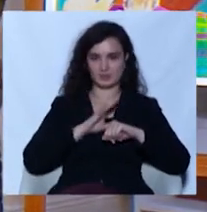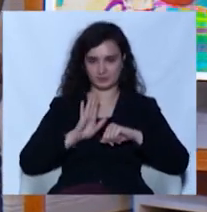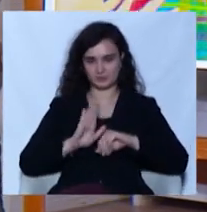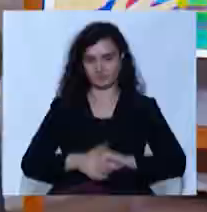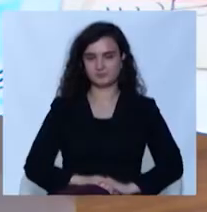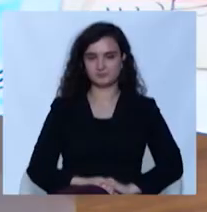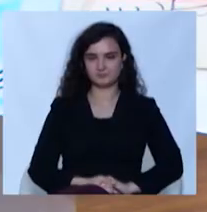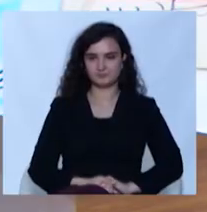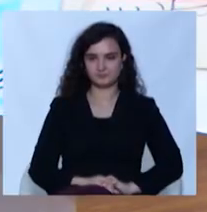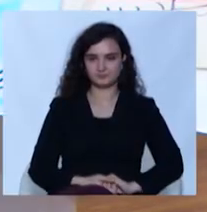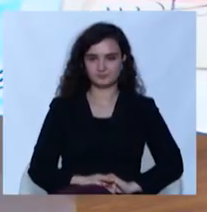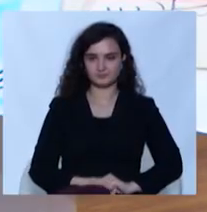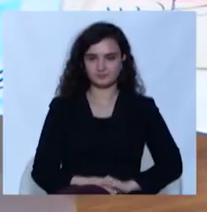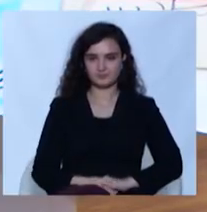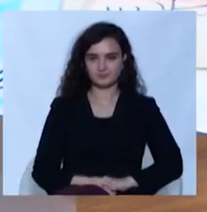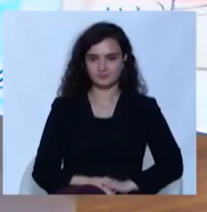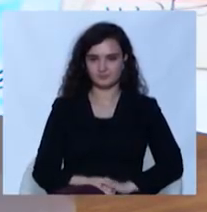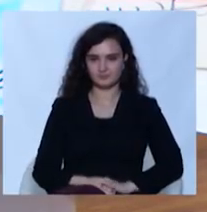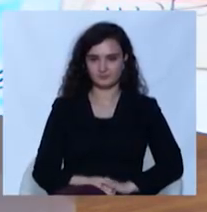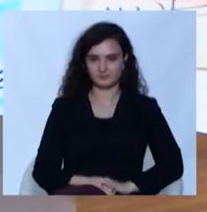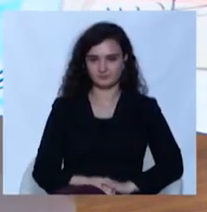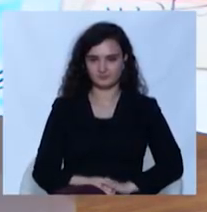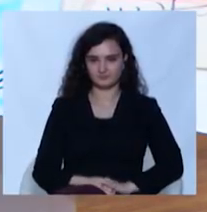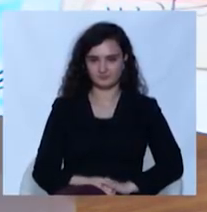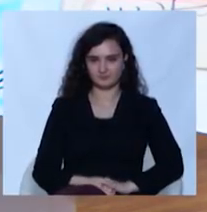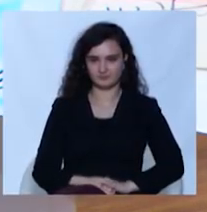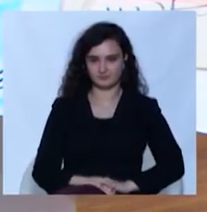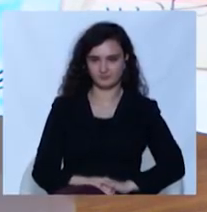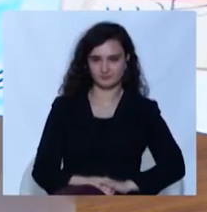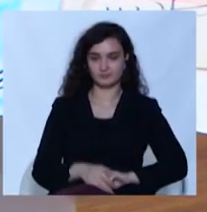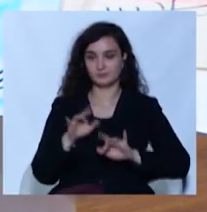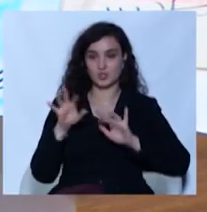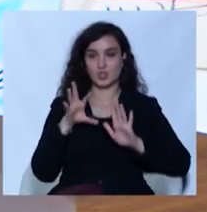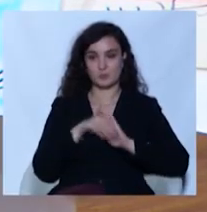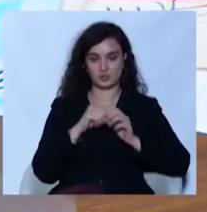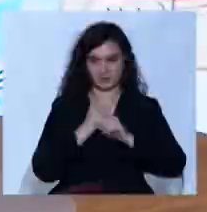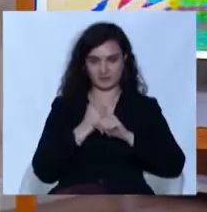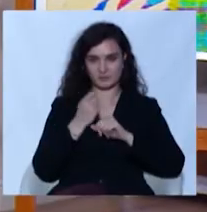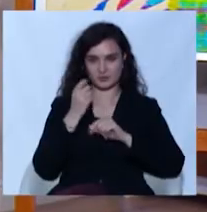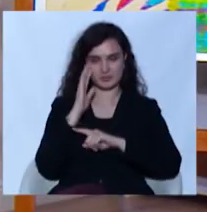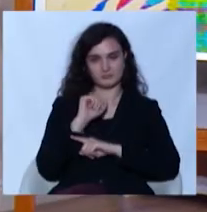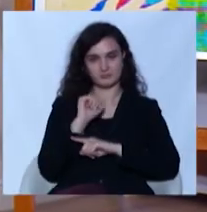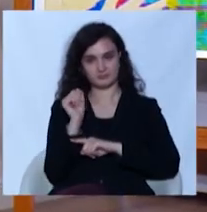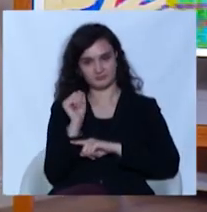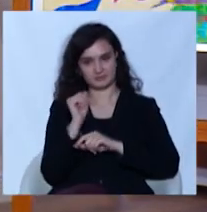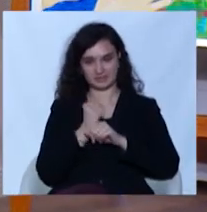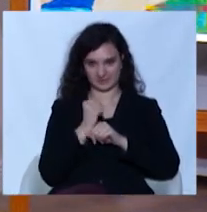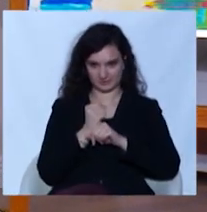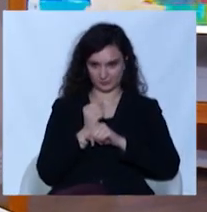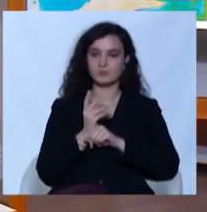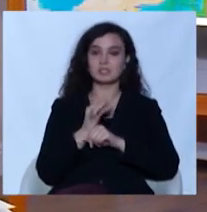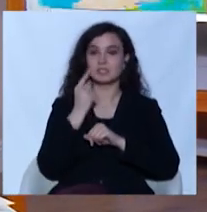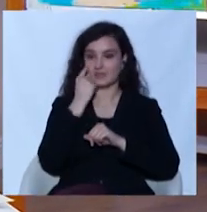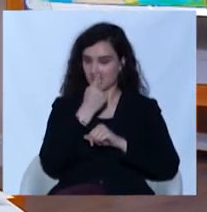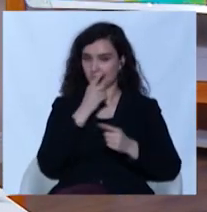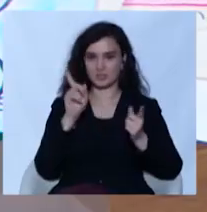გავაკეთოთ აი ხა ერთი თავი, რომელსაც გავაკეთებ მე მოძრაობაში. ანუ ცოტა გადაწეული, შესაბამისად